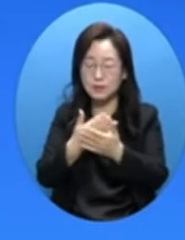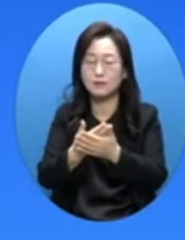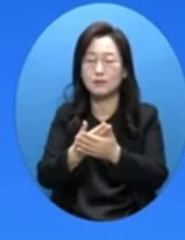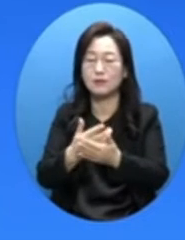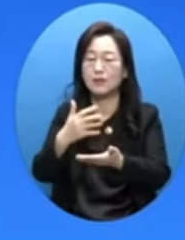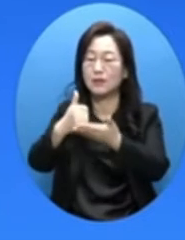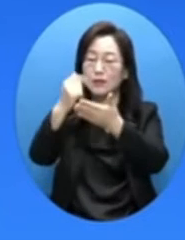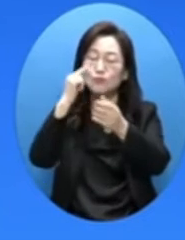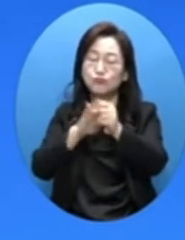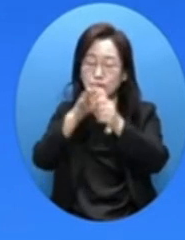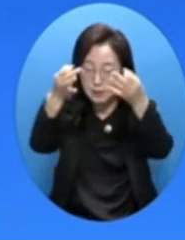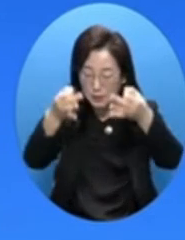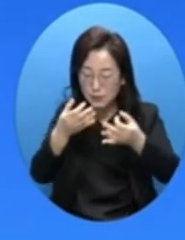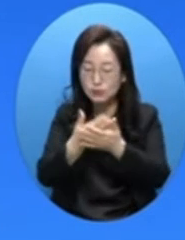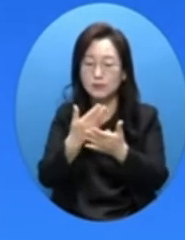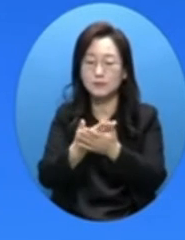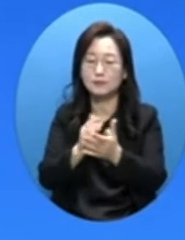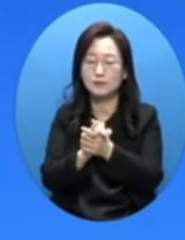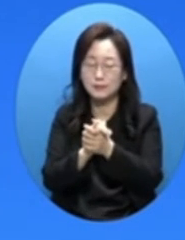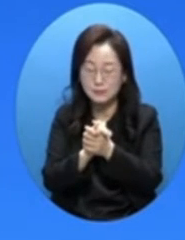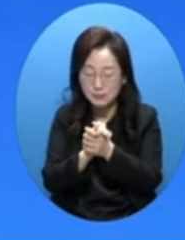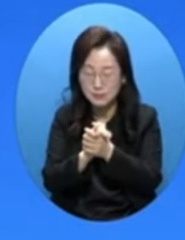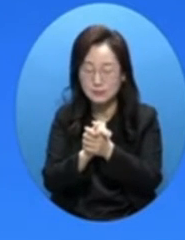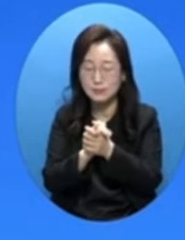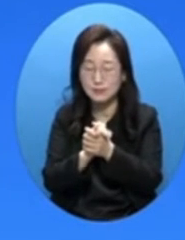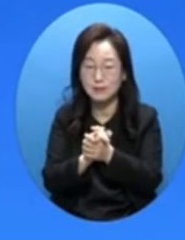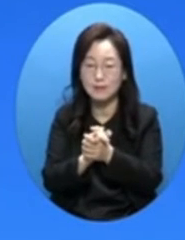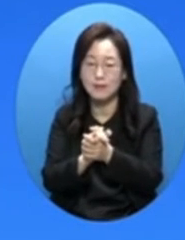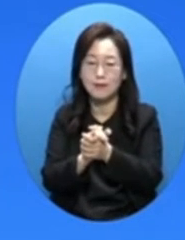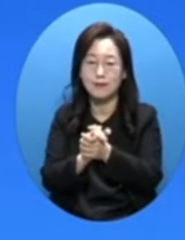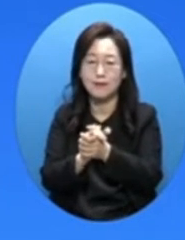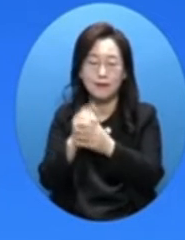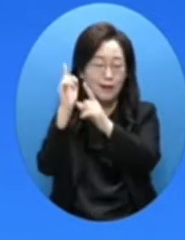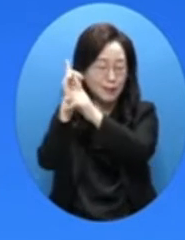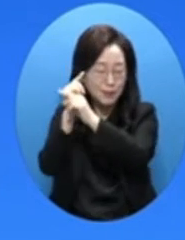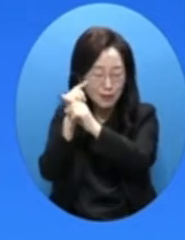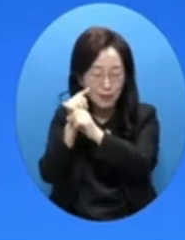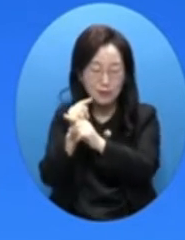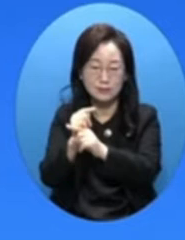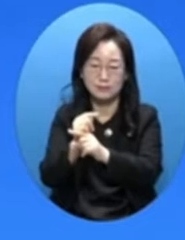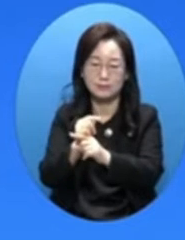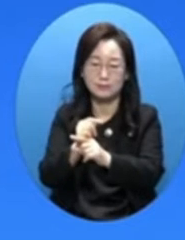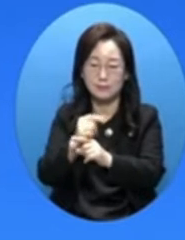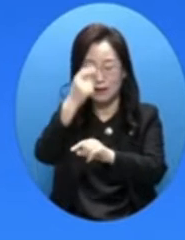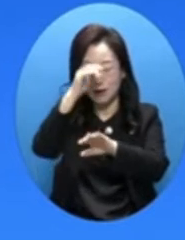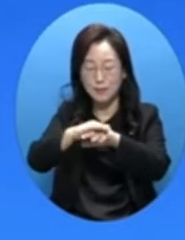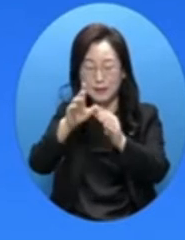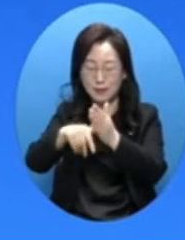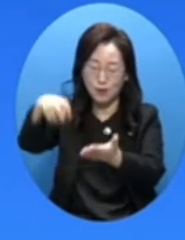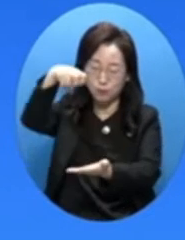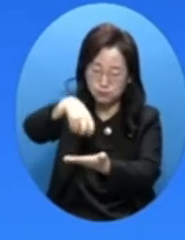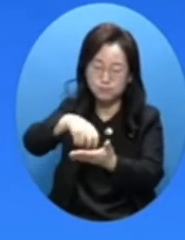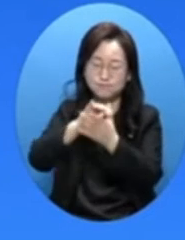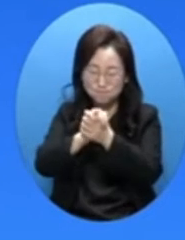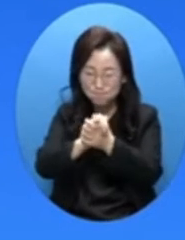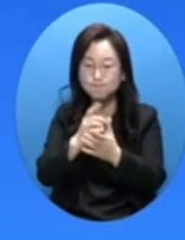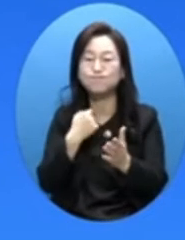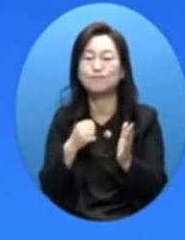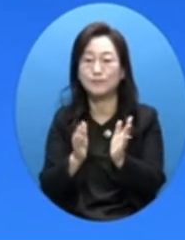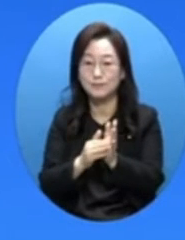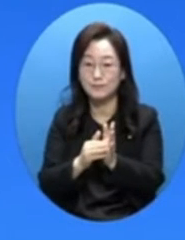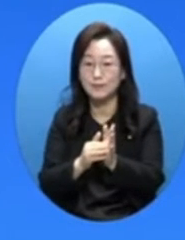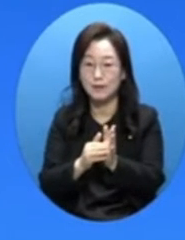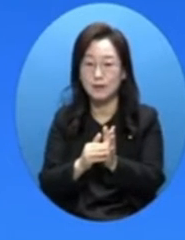주님 저를 불쌍히 보시옵소서. 매 예배 시간마다 주 앞에 엎드려 기도했던 기억이 납니다. 그런데 주